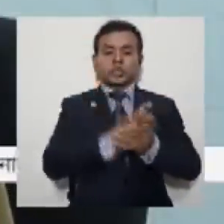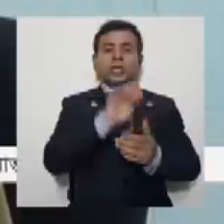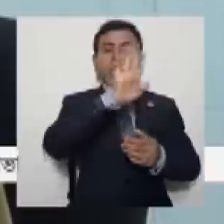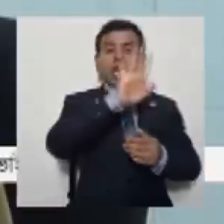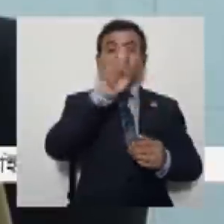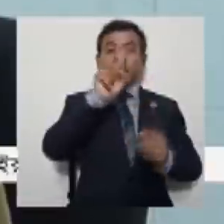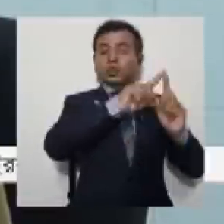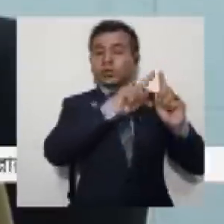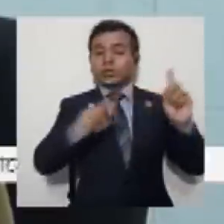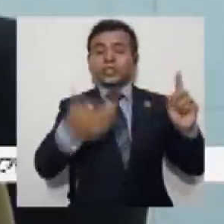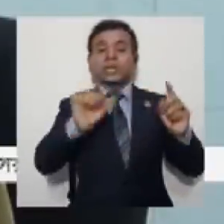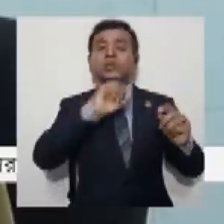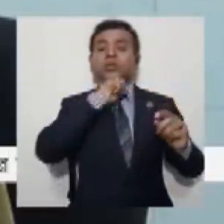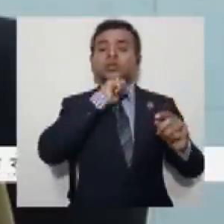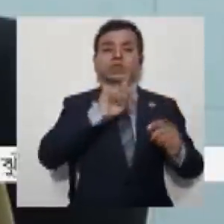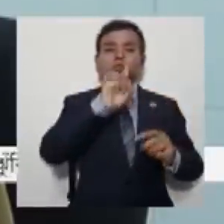41 থেকে 50 18 শতাংশ